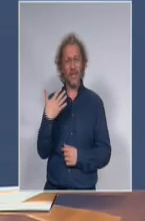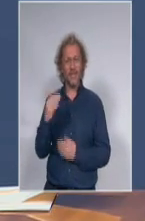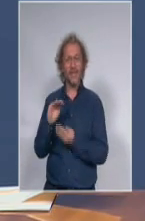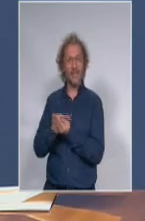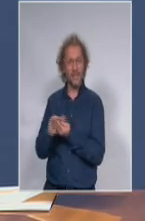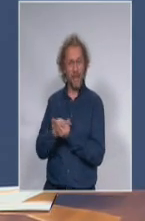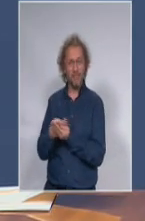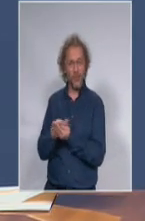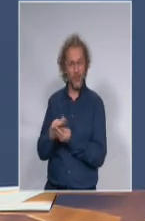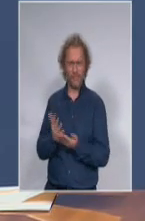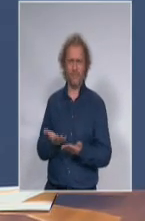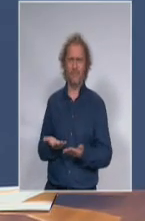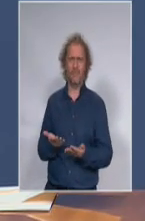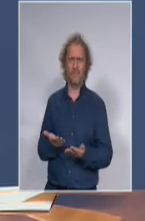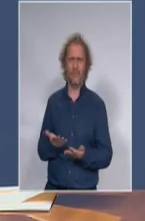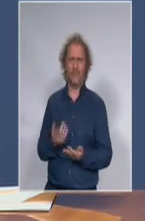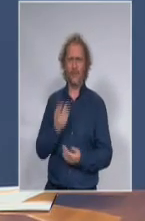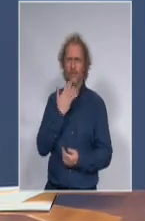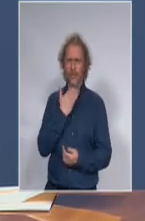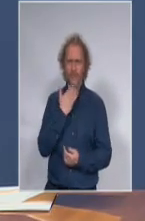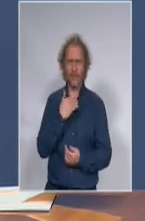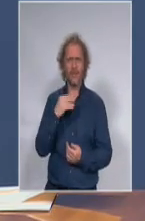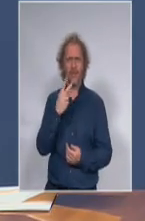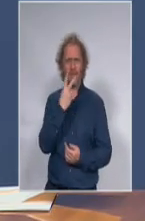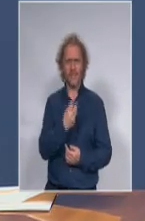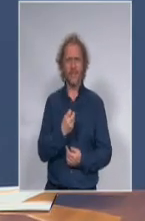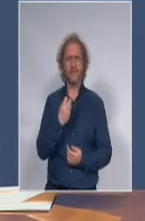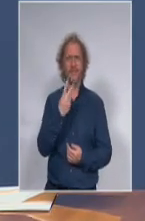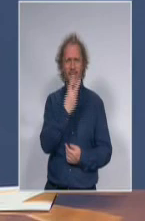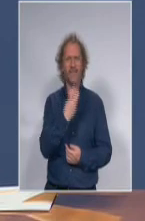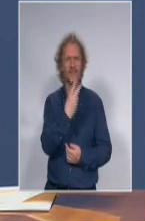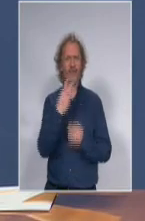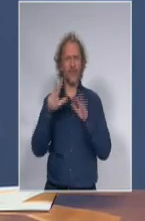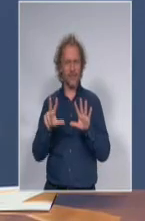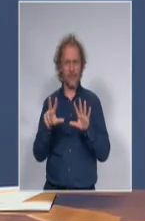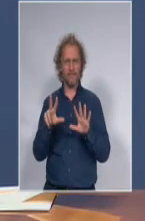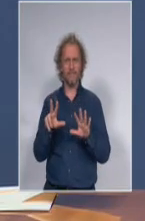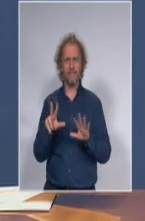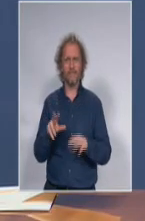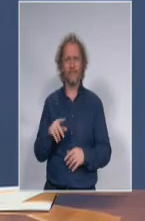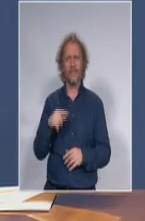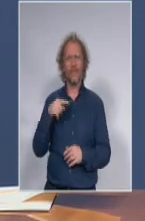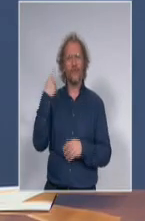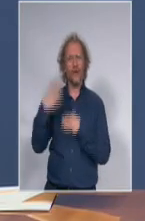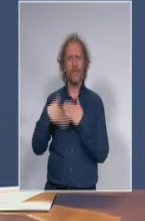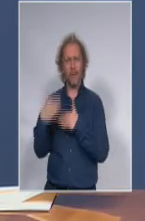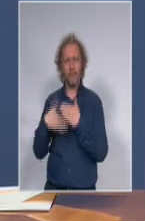razumem. Šećer 228%. Nema potrebe. Toalet papir 207%.